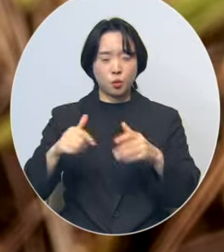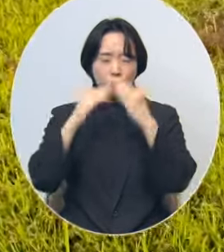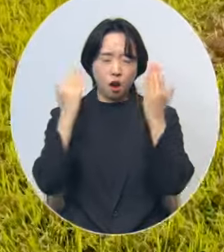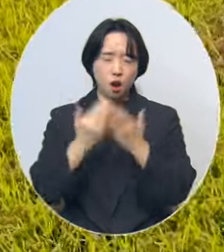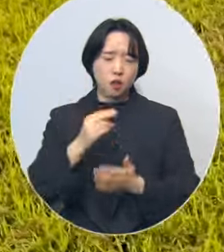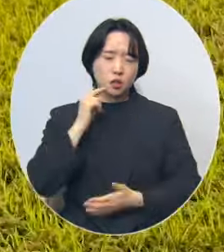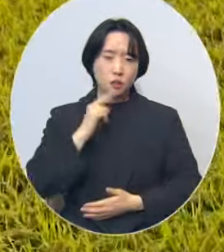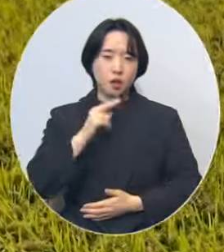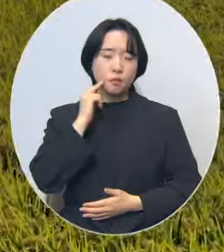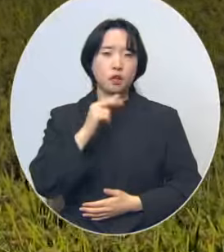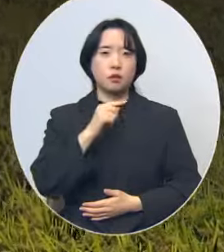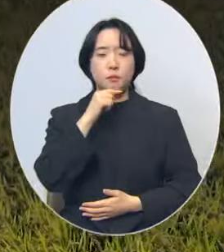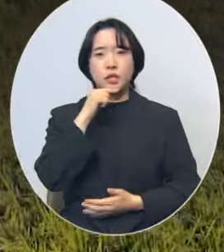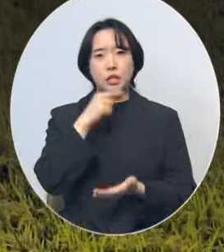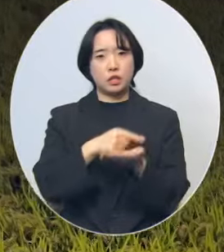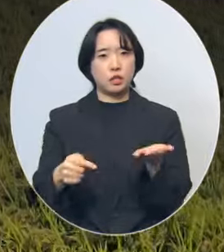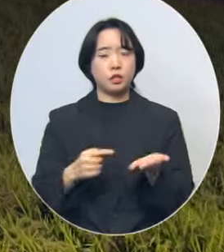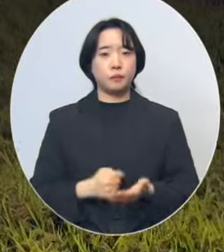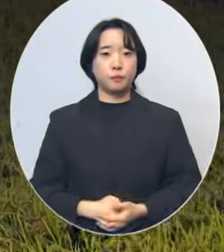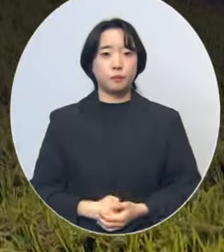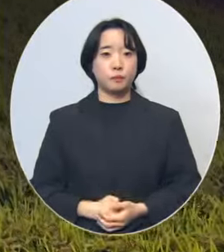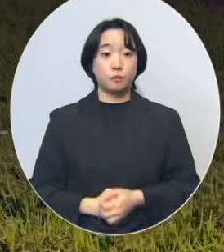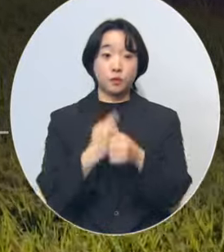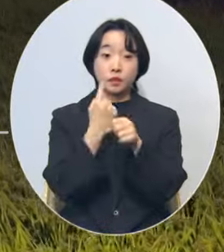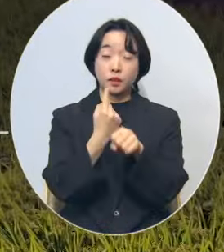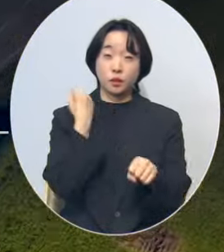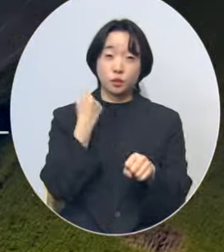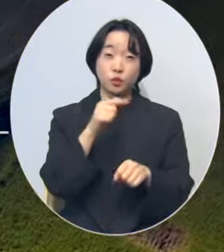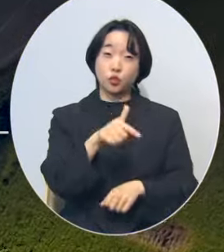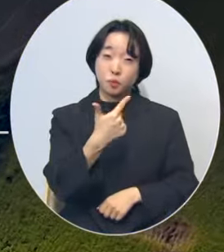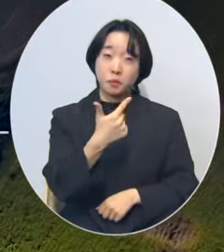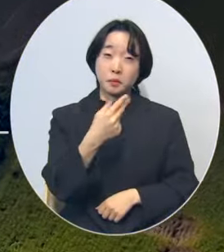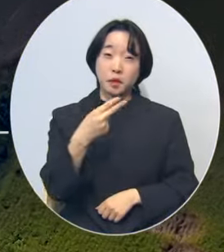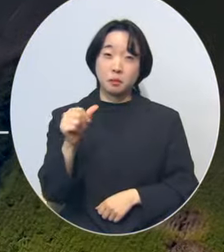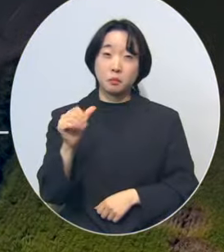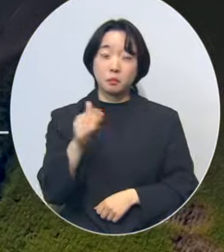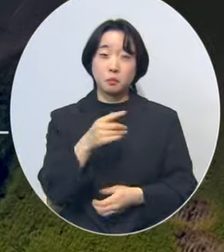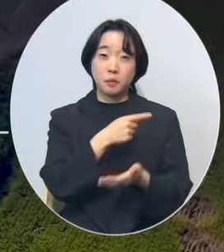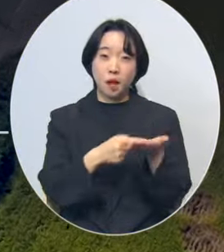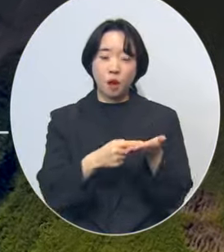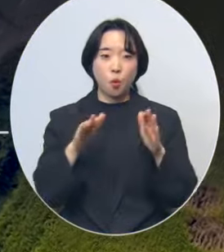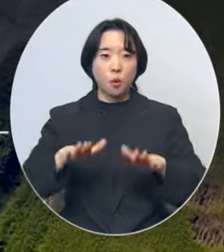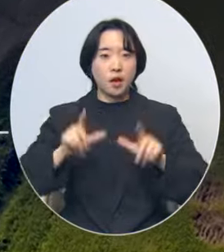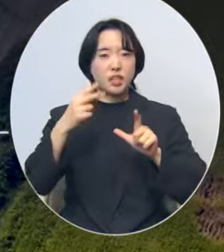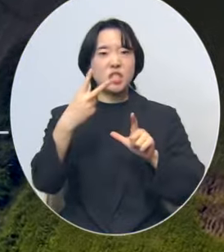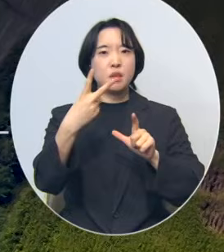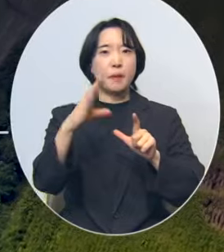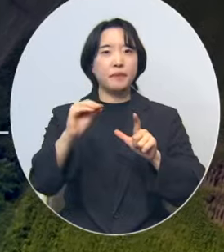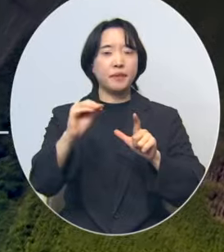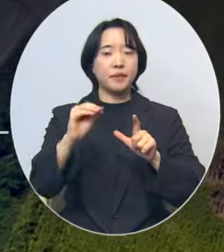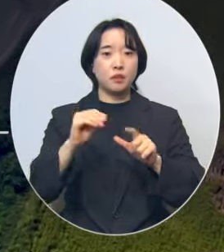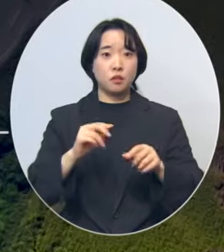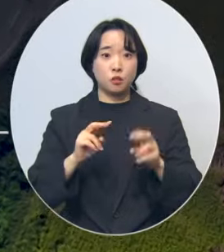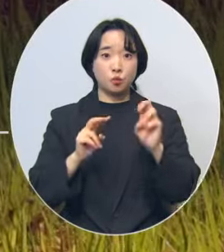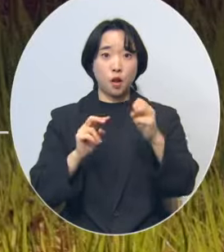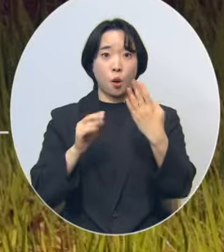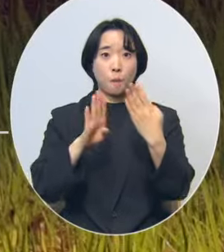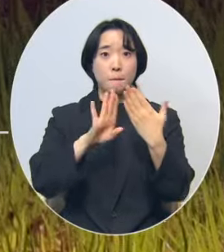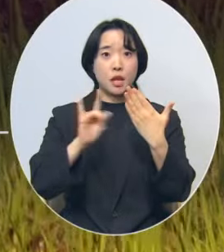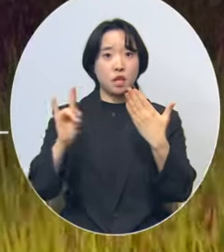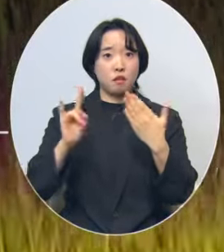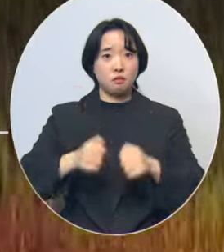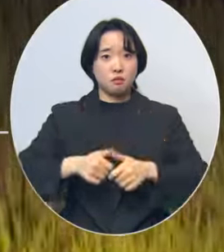극심했습니다 전라남도는 지난해 675 헥타르에 올해 2만여 헥타르로 피해 규모가 29배 가량